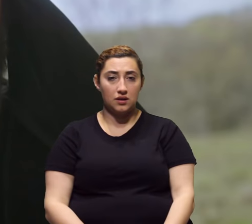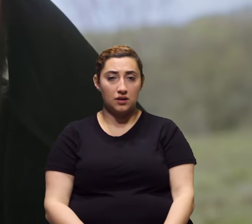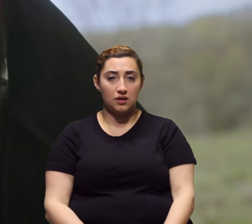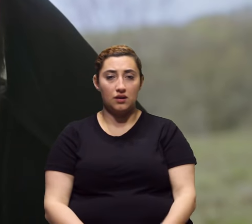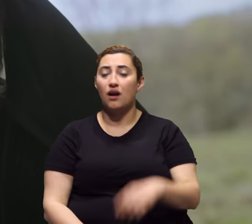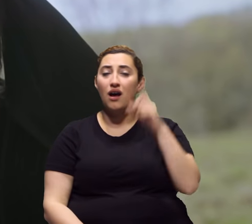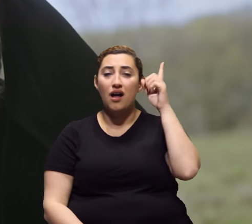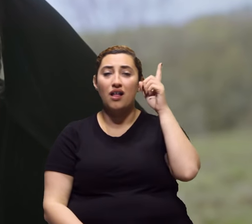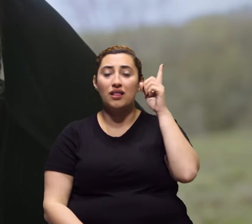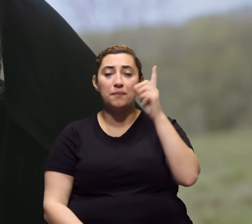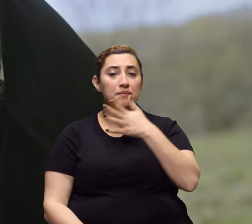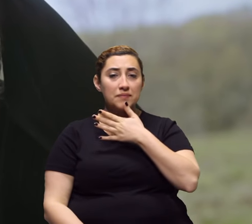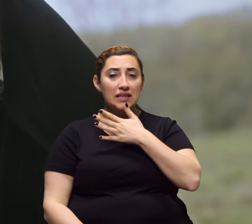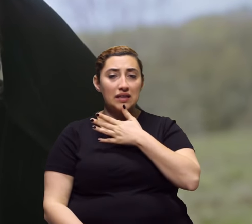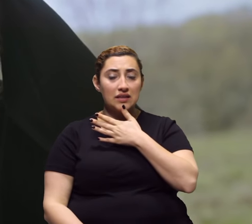Geçmiş. Tanrı kadim.